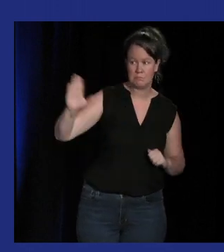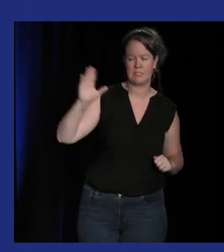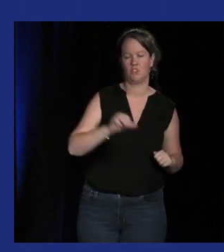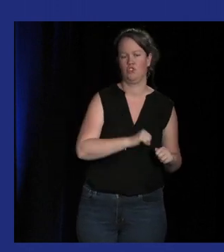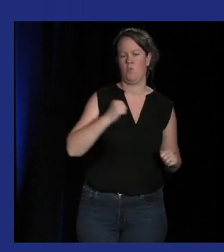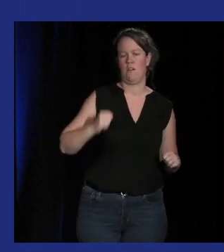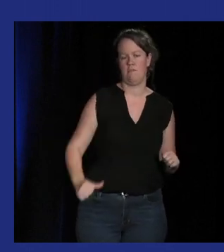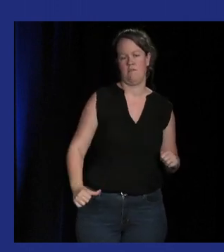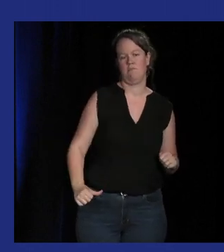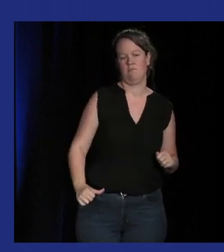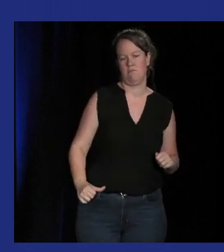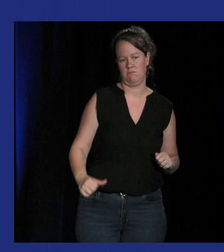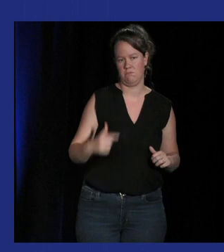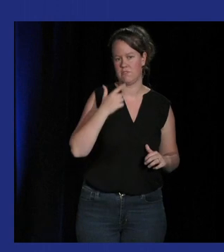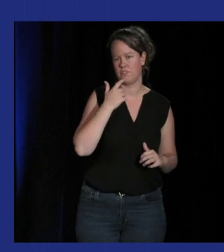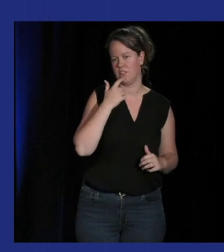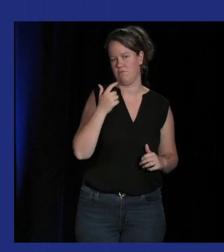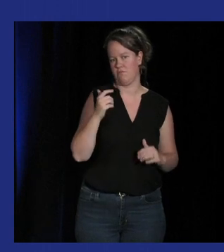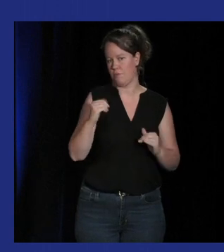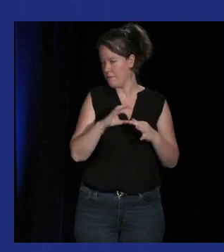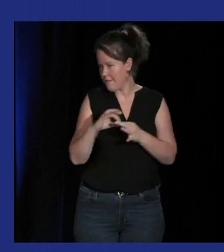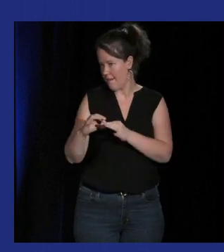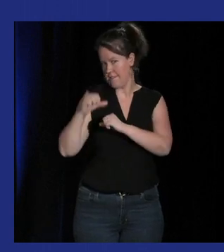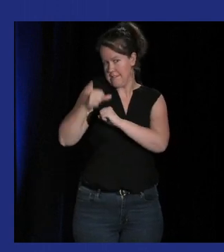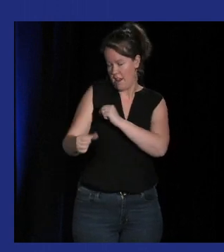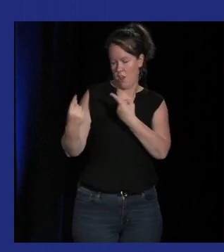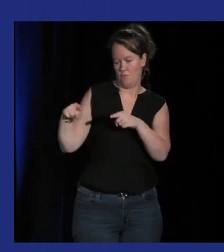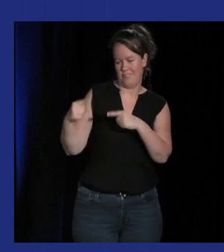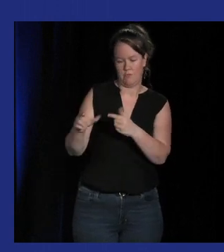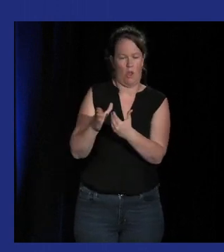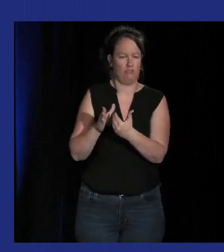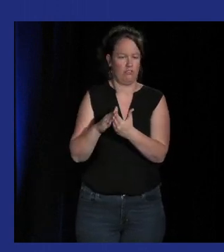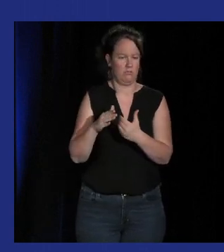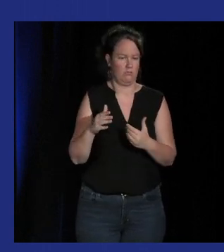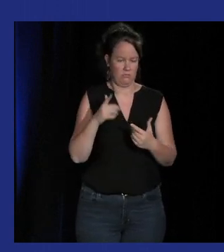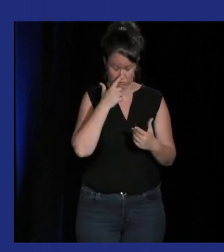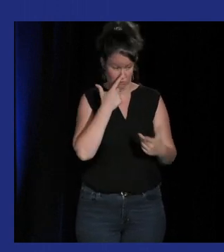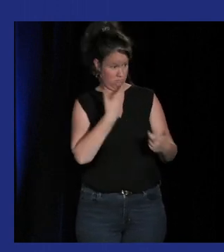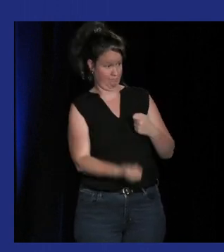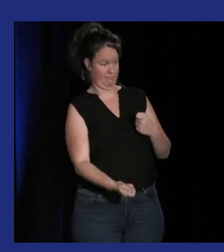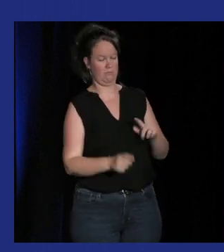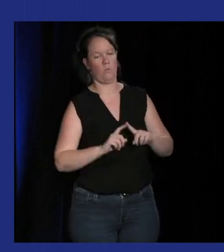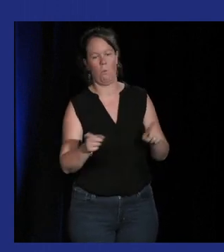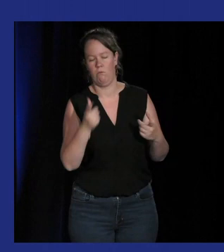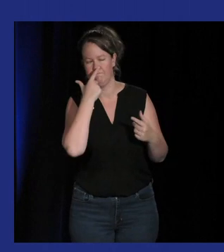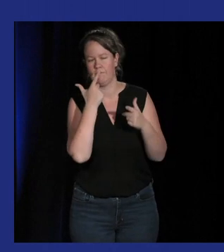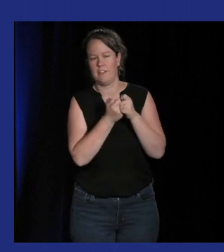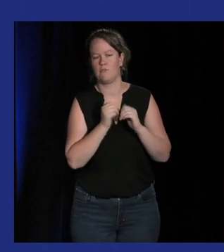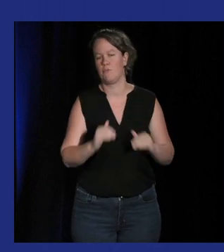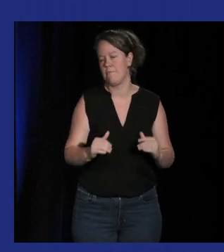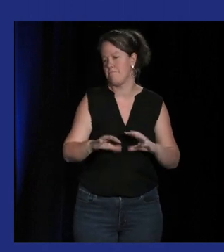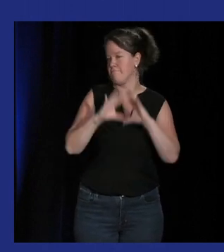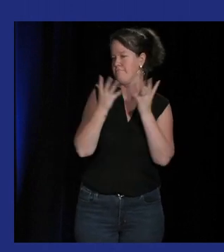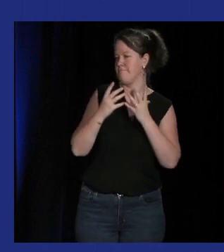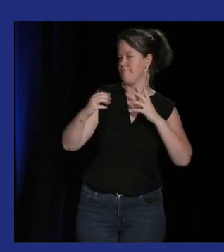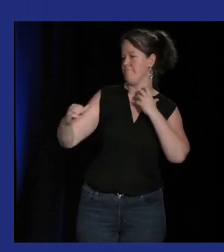ça reste dans cette boucle musical et ça ça choque pas en fait ça nous sort pas complètement de ce truc et donc ça participe